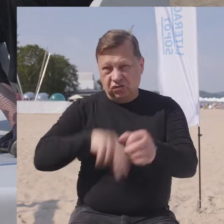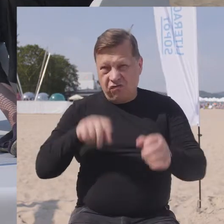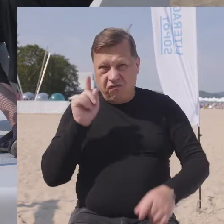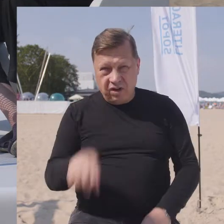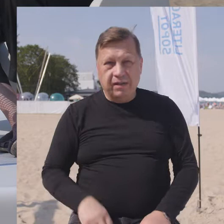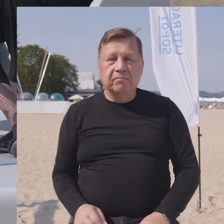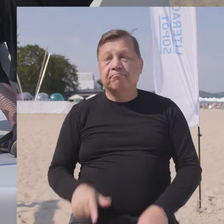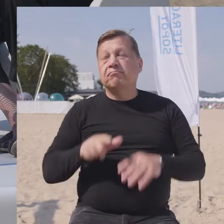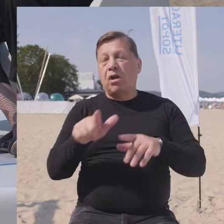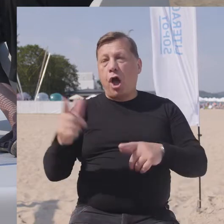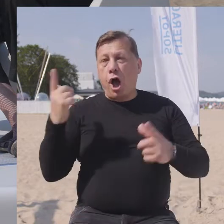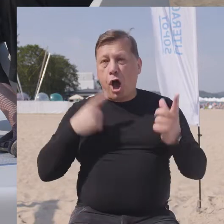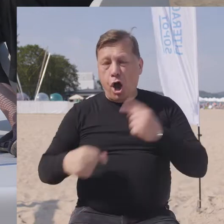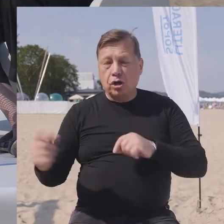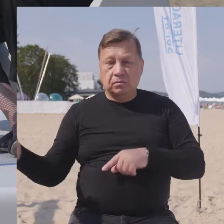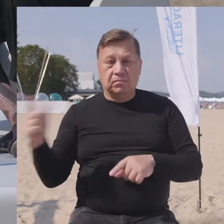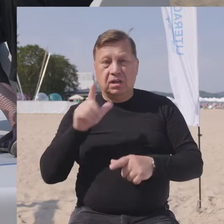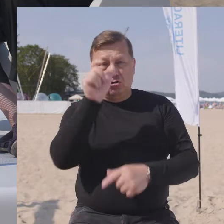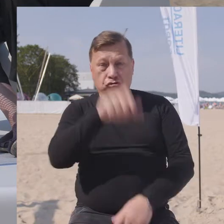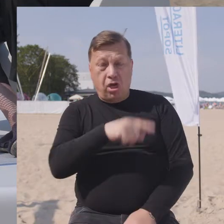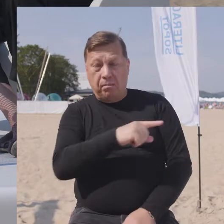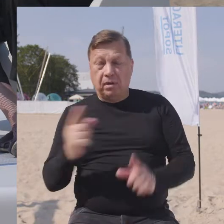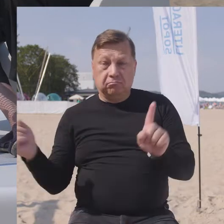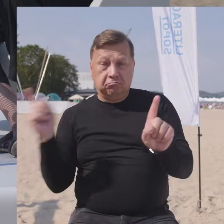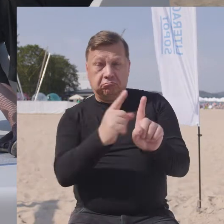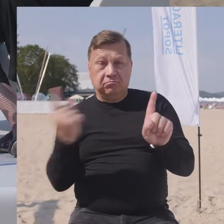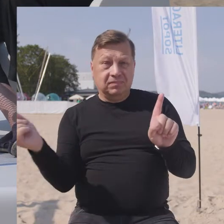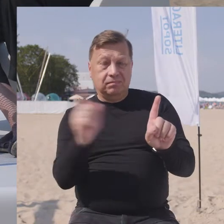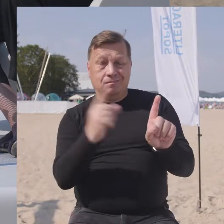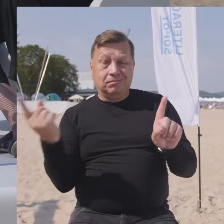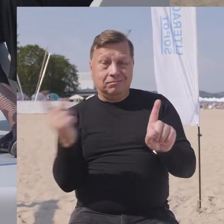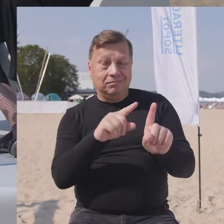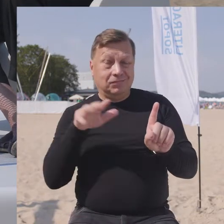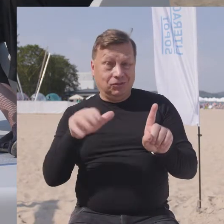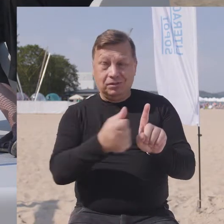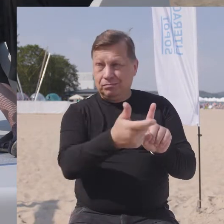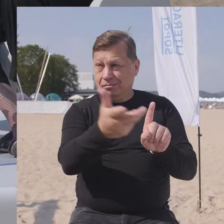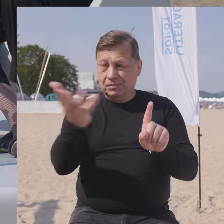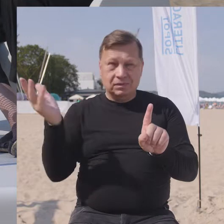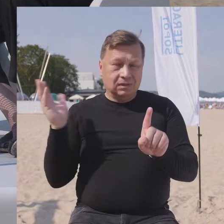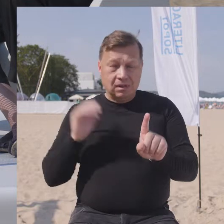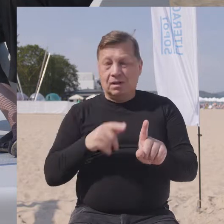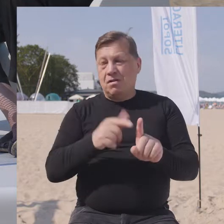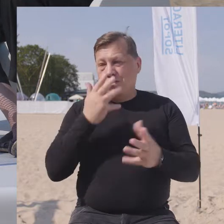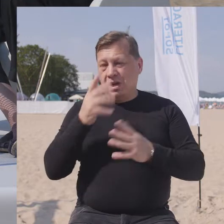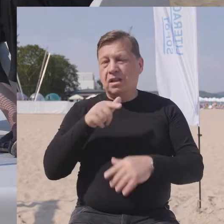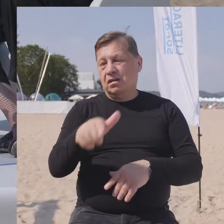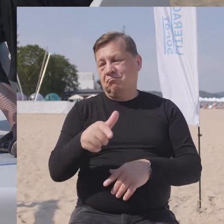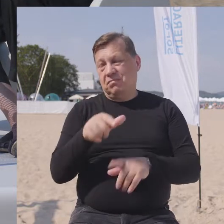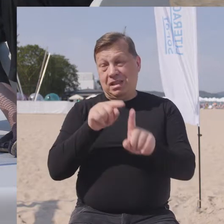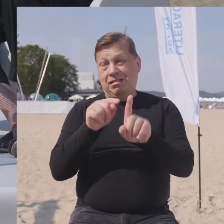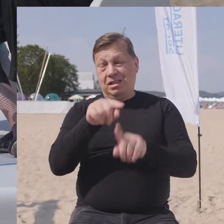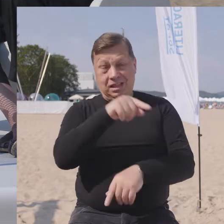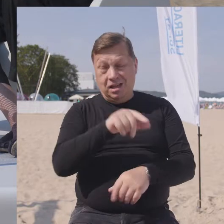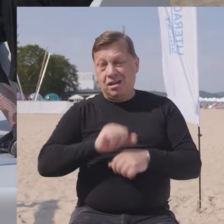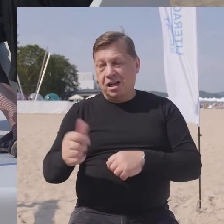poszerzającego się pola osób, które podchodzą do ciebie i dla których ty stajesz się kimś na kształt przewodniczki, opiekunki,